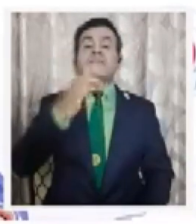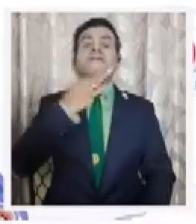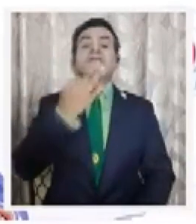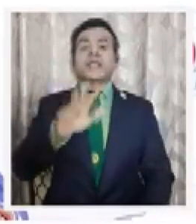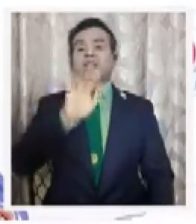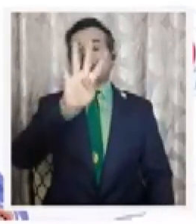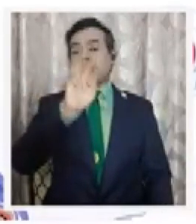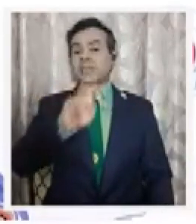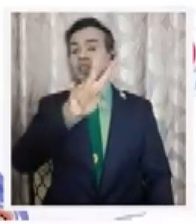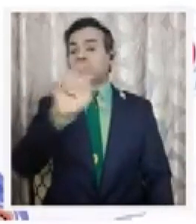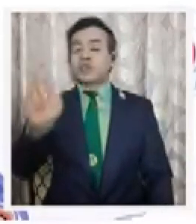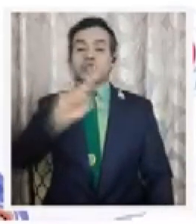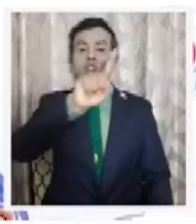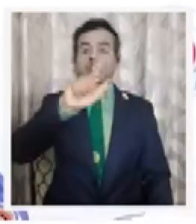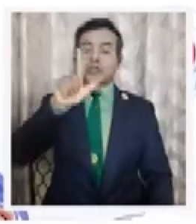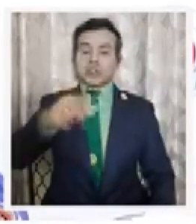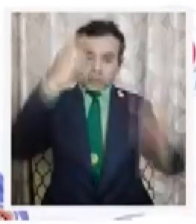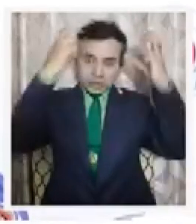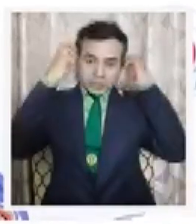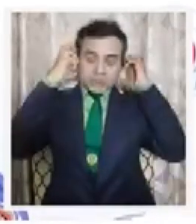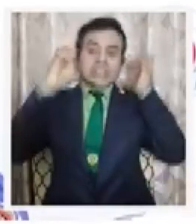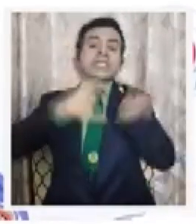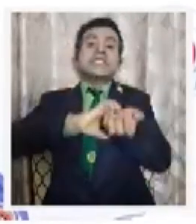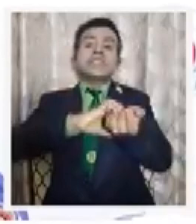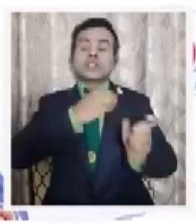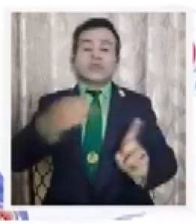হয়েছেন গত 24 ঘন্টায়। স্বেচ্ছাভিত্তিতে সেবা দিয়ে যাচ্ছেন